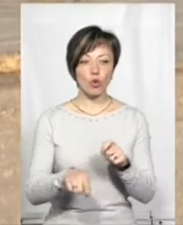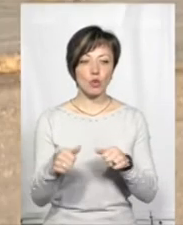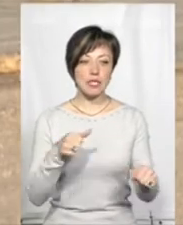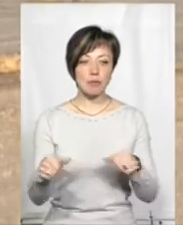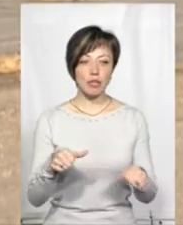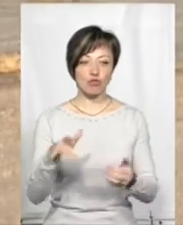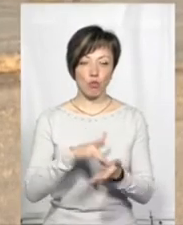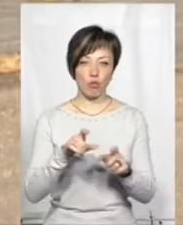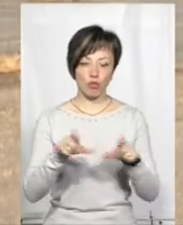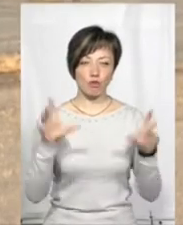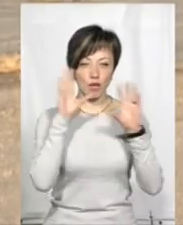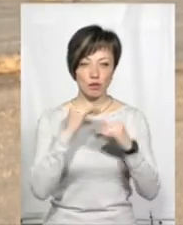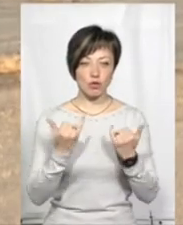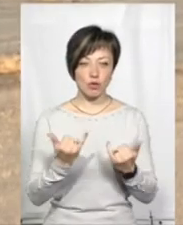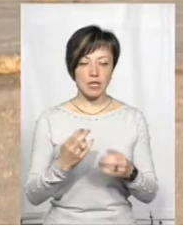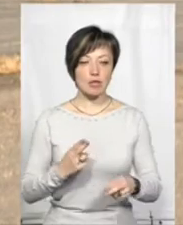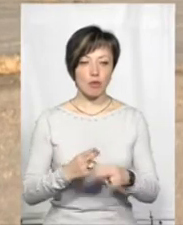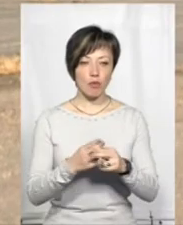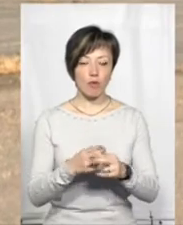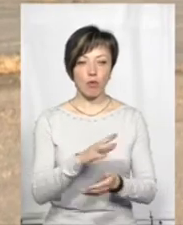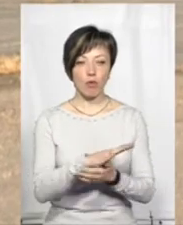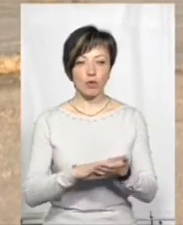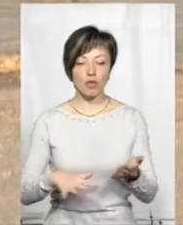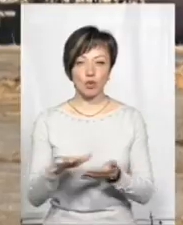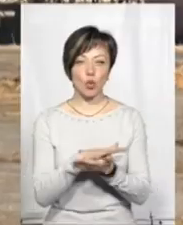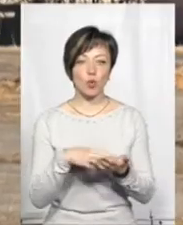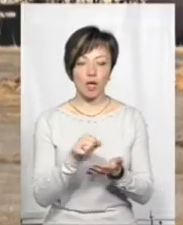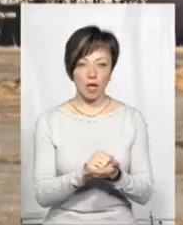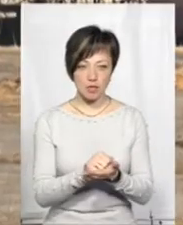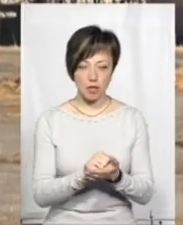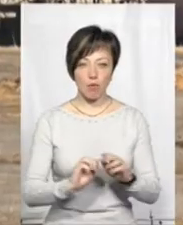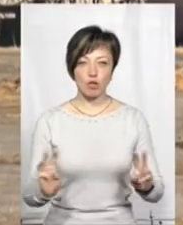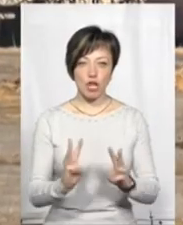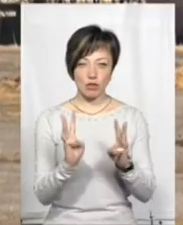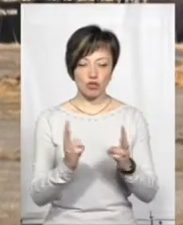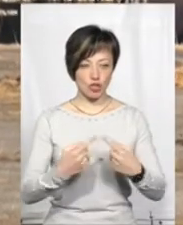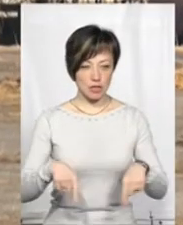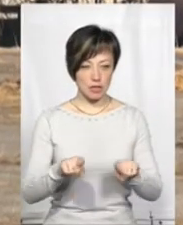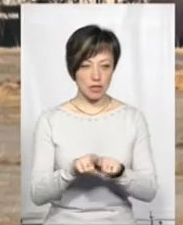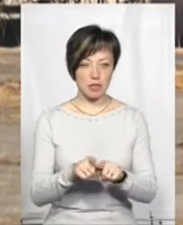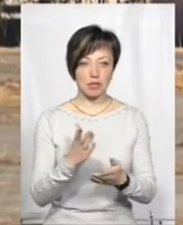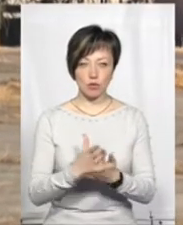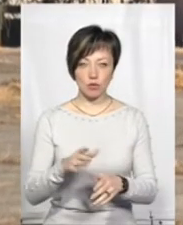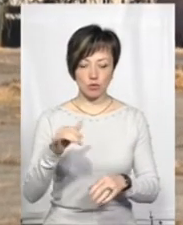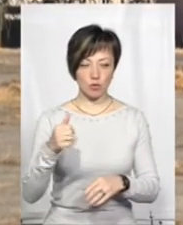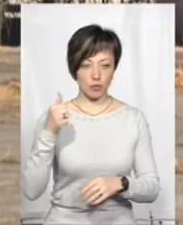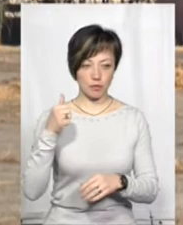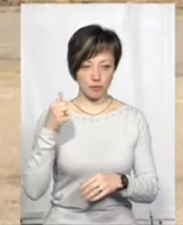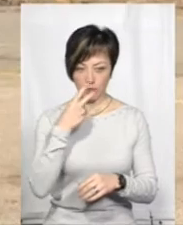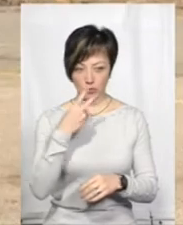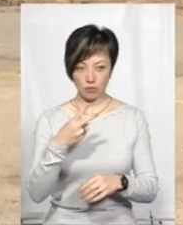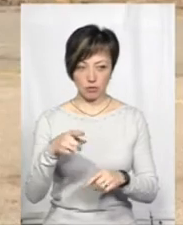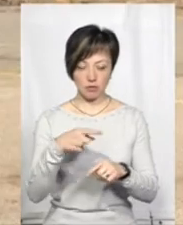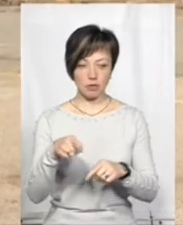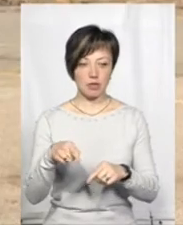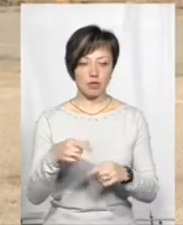пункту. Вдалося в нас сьогодні запобігти подальшій руйнації пожежної частини, яка знаходиться в мене за спиною, тому що